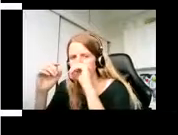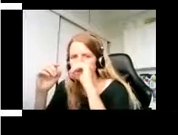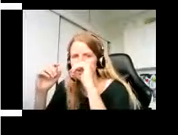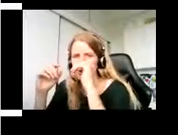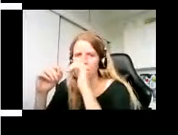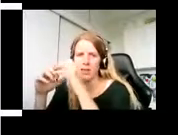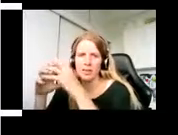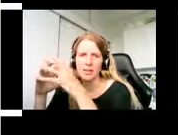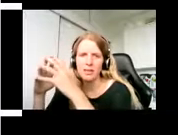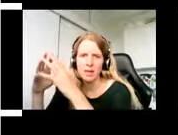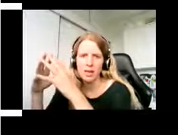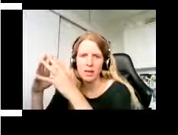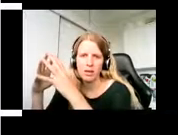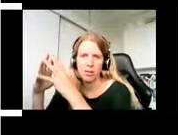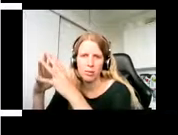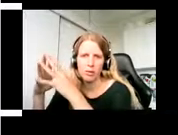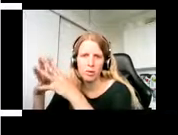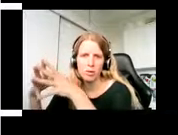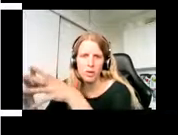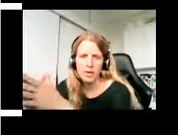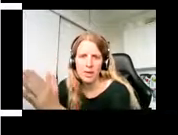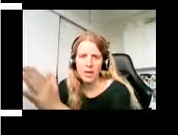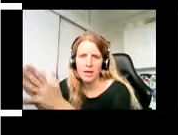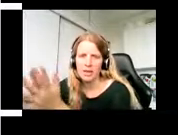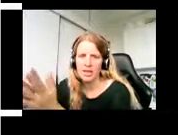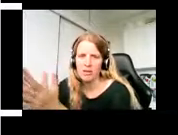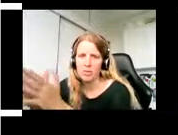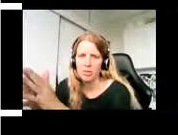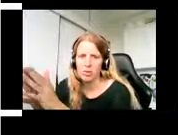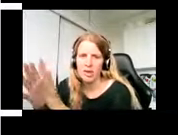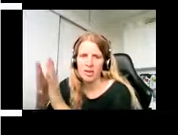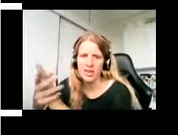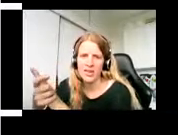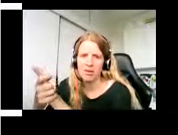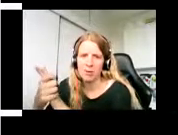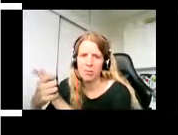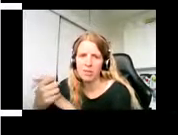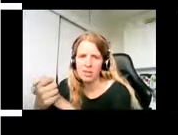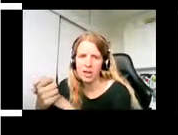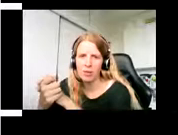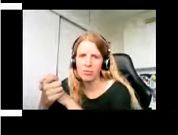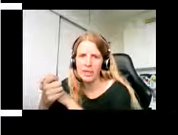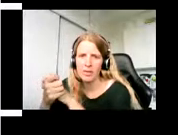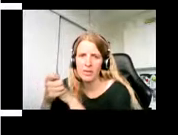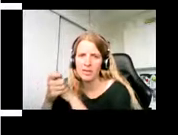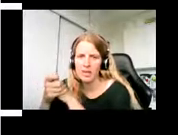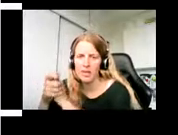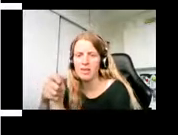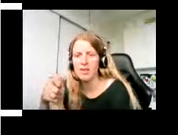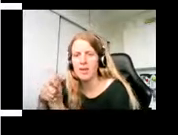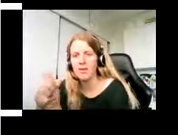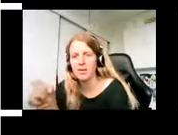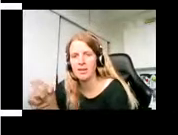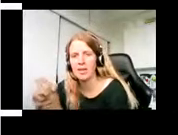1,5 meter afstand tegenover degene die niet tot je bubbel behoren. En uiteraard bij +12 is dragen van een mondmasker in contact met